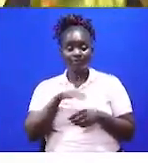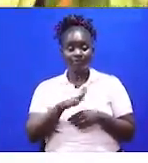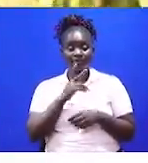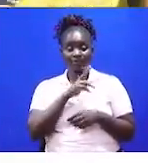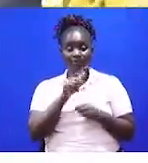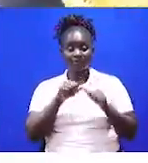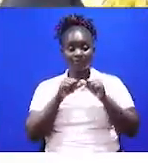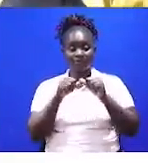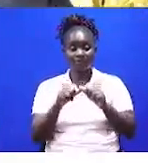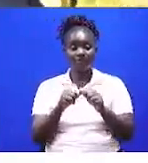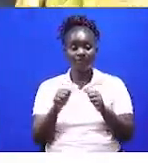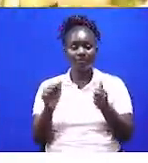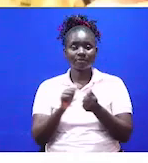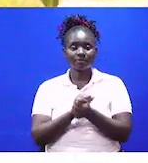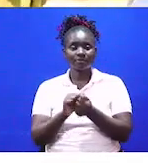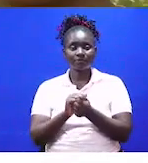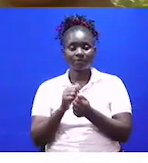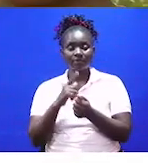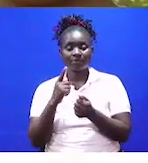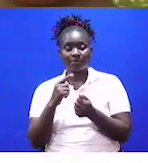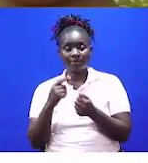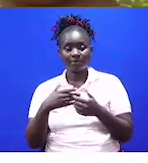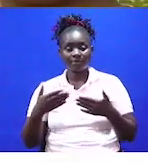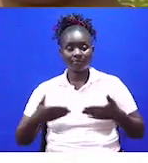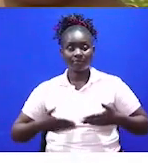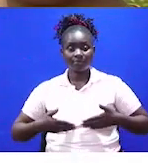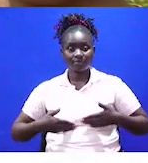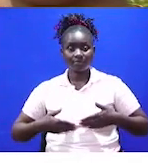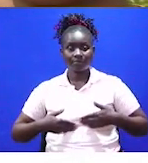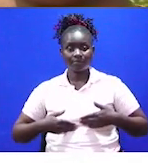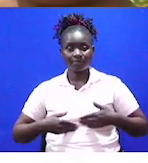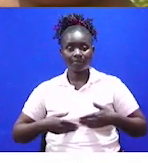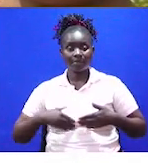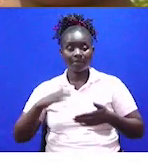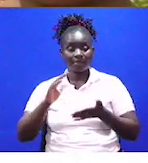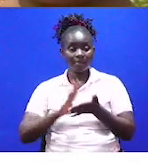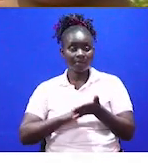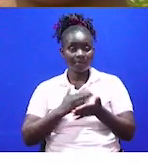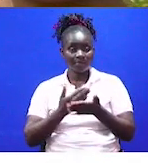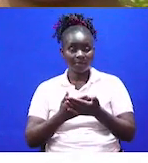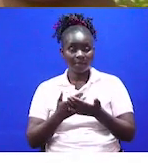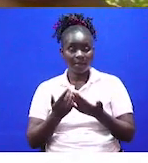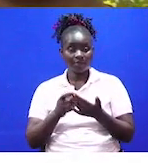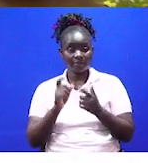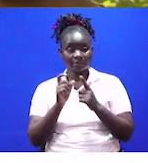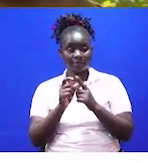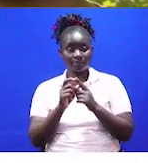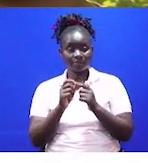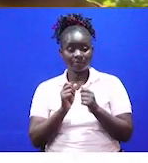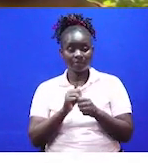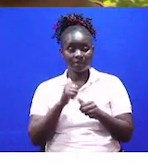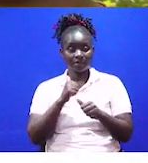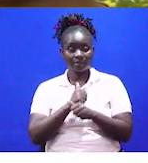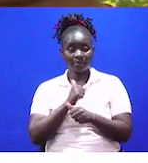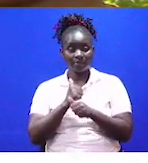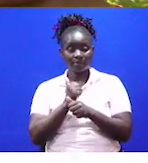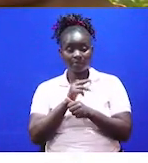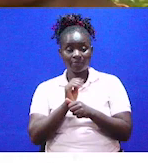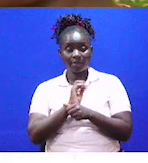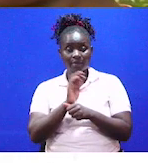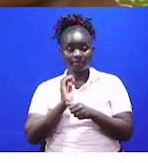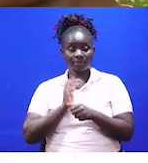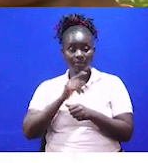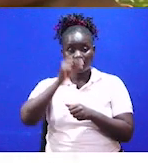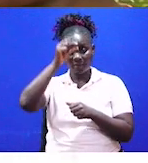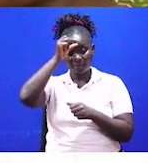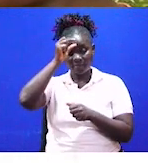koba biko sali kiare kia matukaja iga. Na kwa piri asa mangana ya muna mangana ya drugs. Itu waliko sabe serikali ya